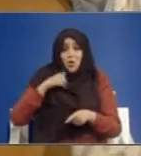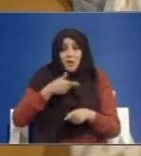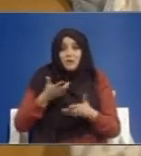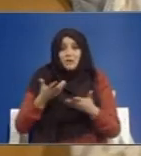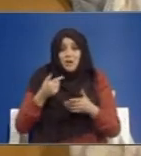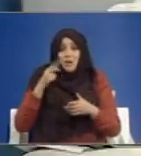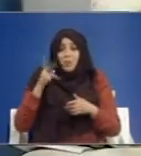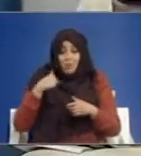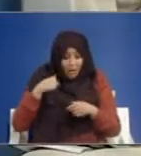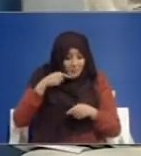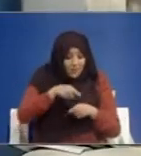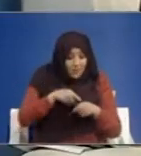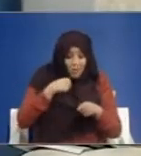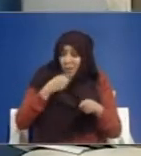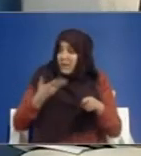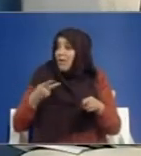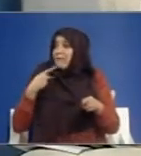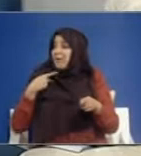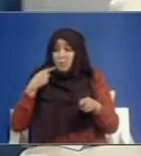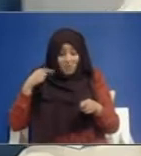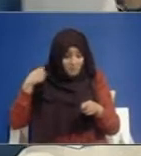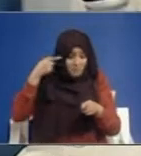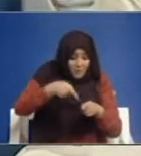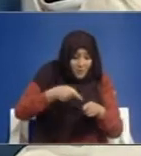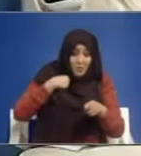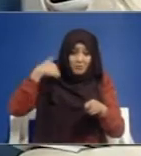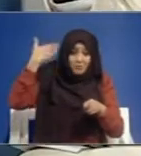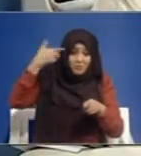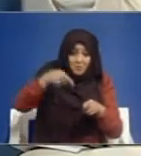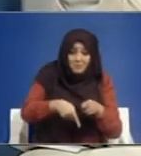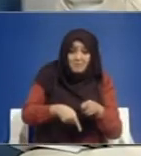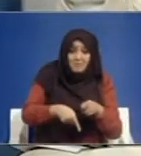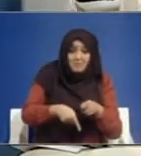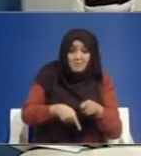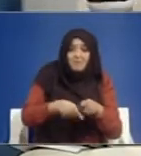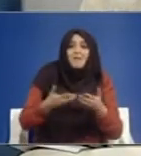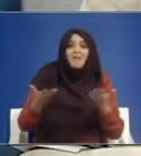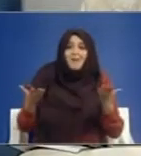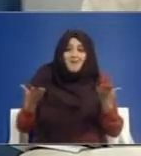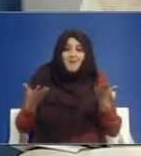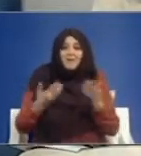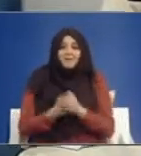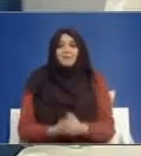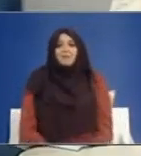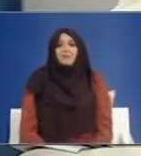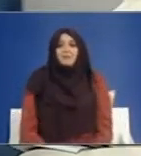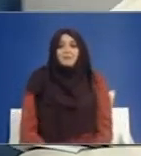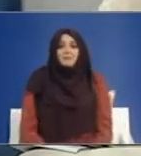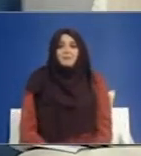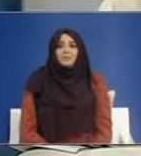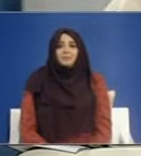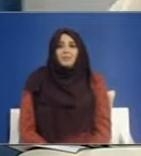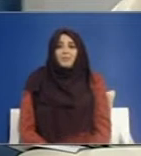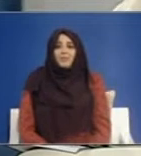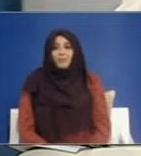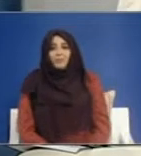لهذا المكان وراح تولي تحت التراب كما هو، روح صحح روحك أو يصحح الوالدة تعول. هذا هو، هذا الوالد من سعي